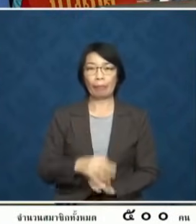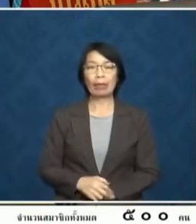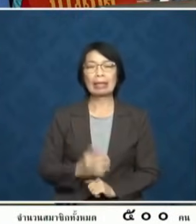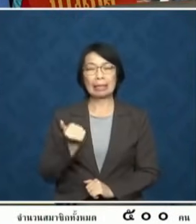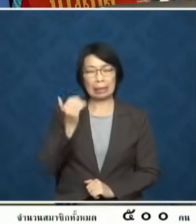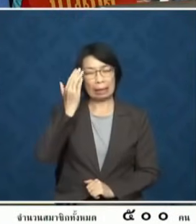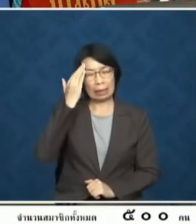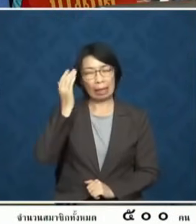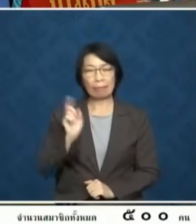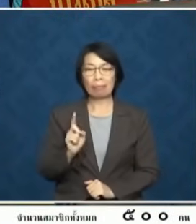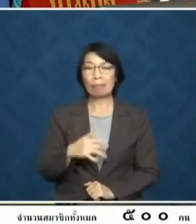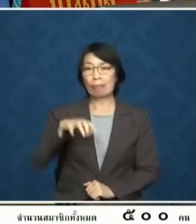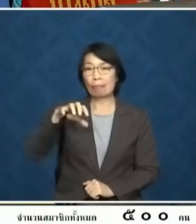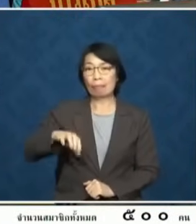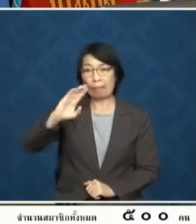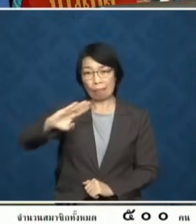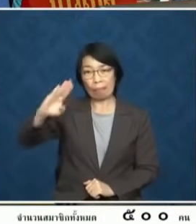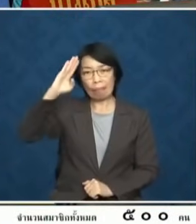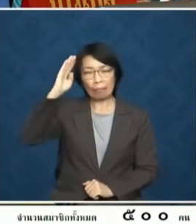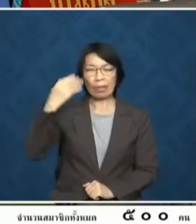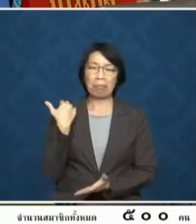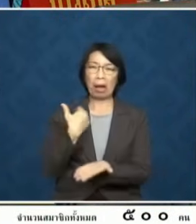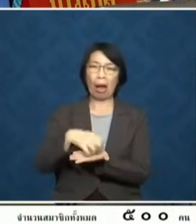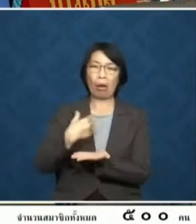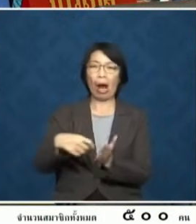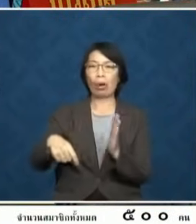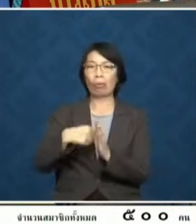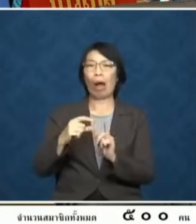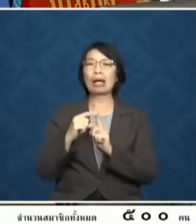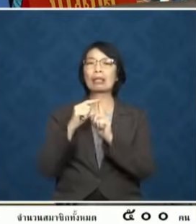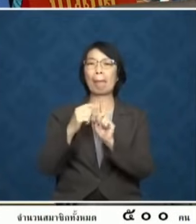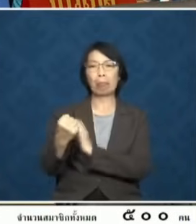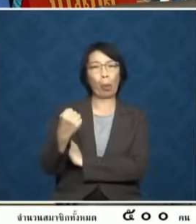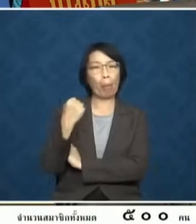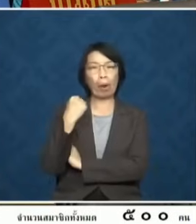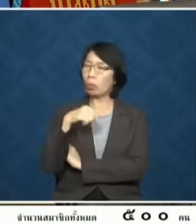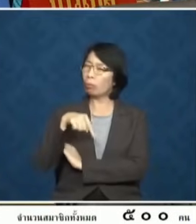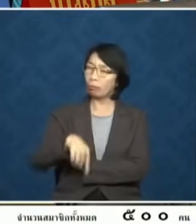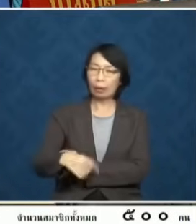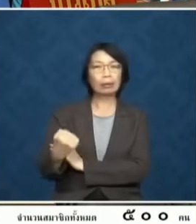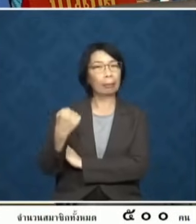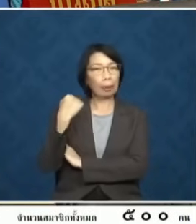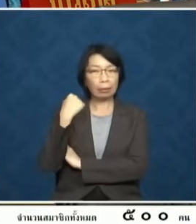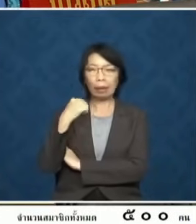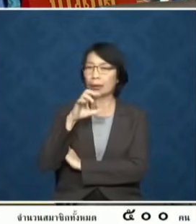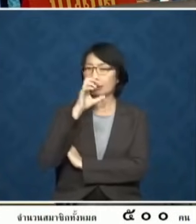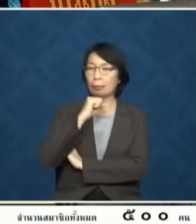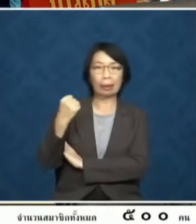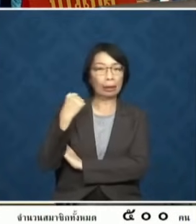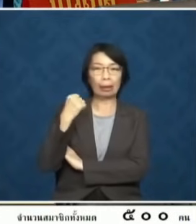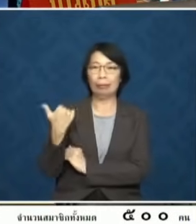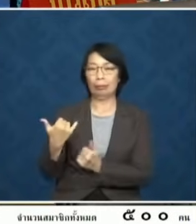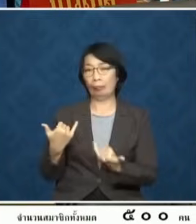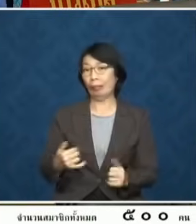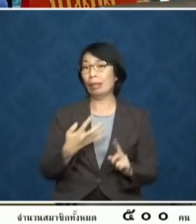ประวัติความเป็นมาที่กองทัพใช้เป็นข้ออ้างเรื่องความมั่นคงนี่เป็นเหตุที่ยังคงแช่เวลาแล้วก็ครอบครองกลุ่มทรัพย์